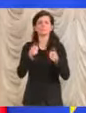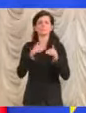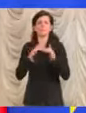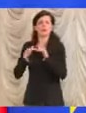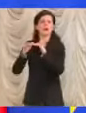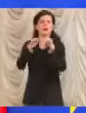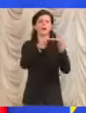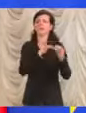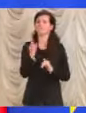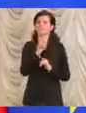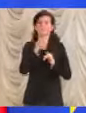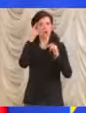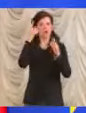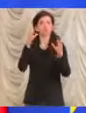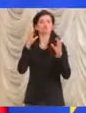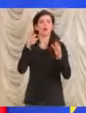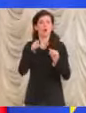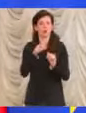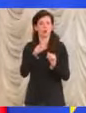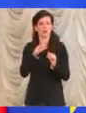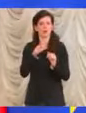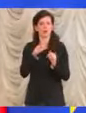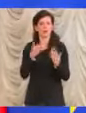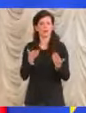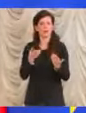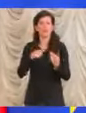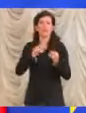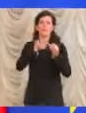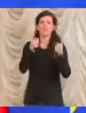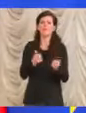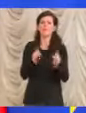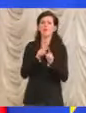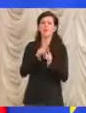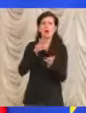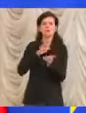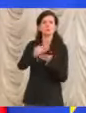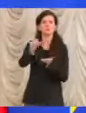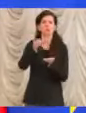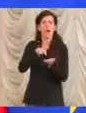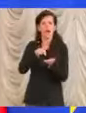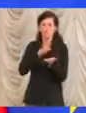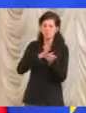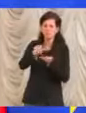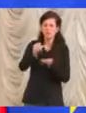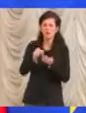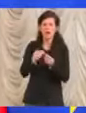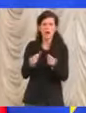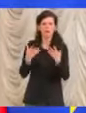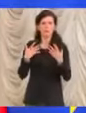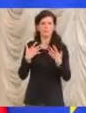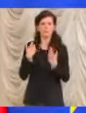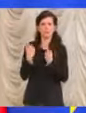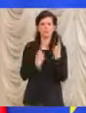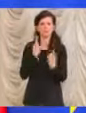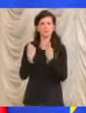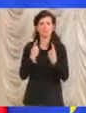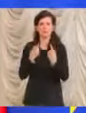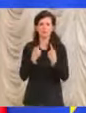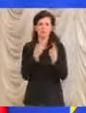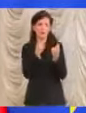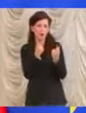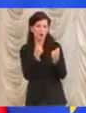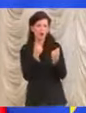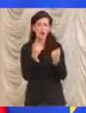attraversando uno shock uno tsunami di portata epocale che si sfila sul piano dei sistemi economici e